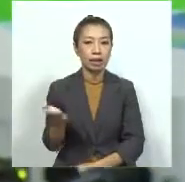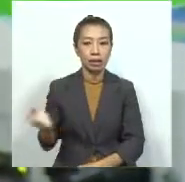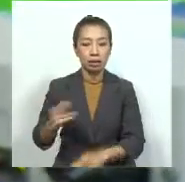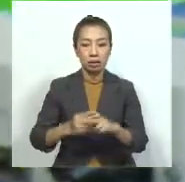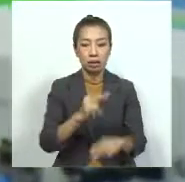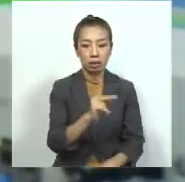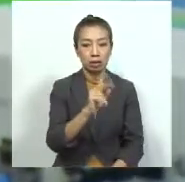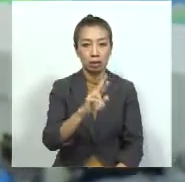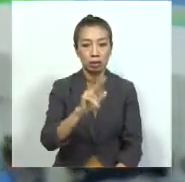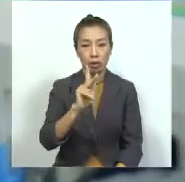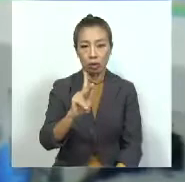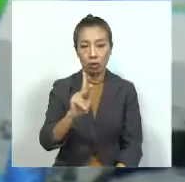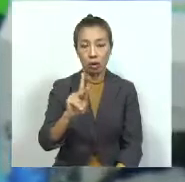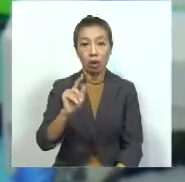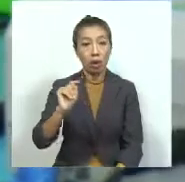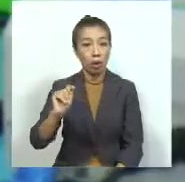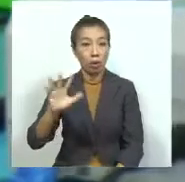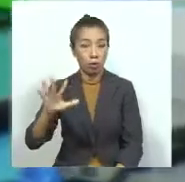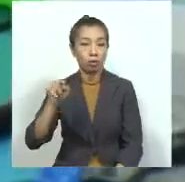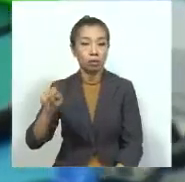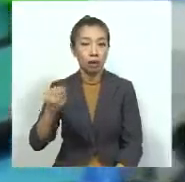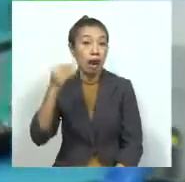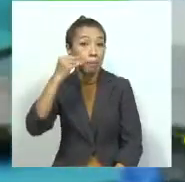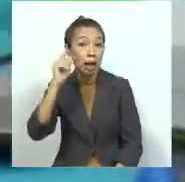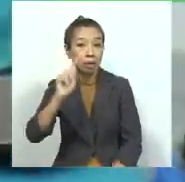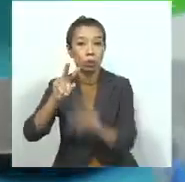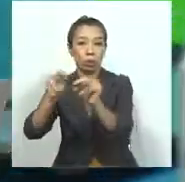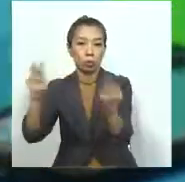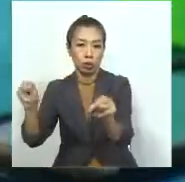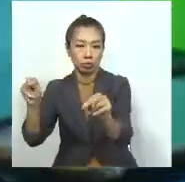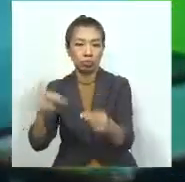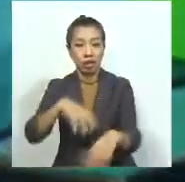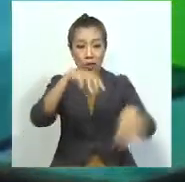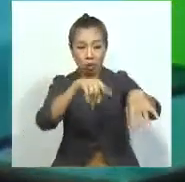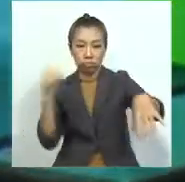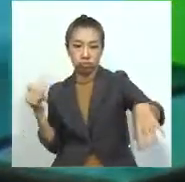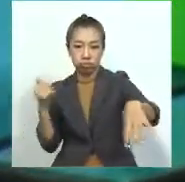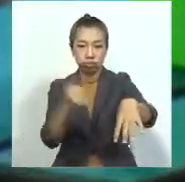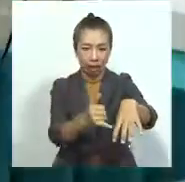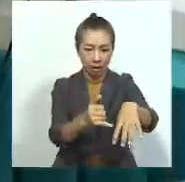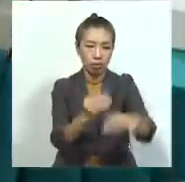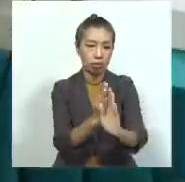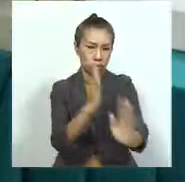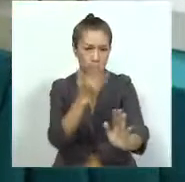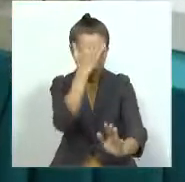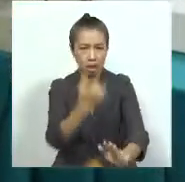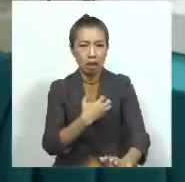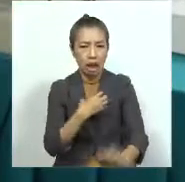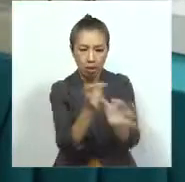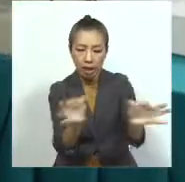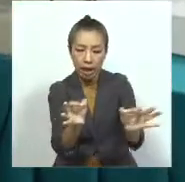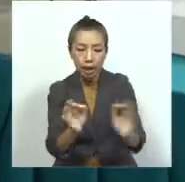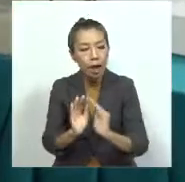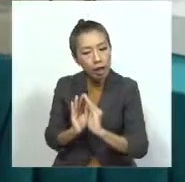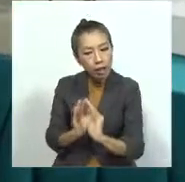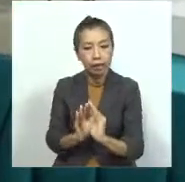ณกรกฎคงทองนะครับเขาบอกว่าเดินทางมาจากจังหวัดนนทบุรีเพราะว่าต้องการที่จะเก็บเหรียญที่ลึกดังกล่าวนี่นะครับไ